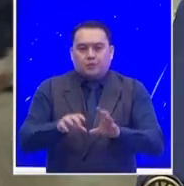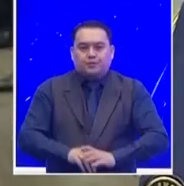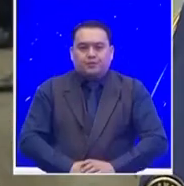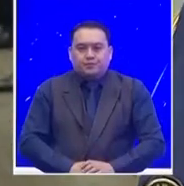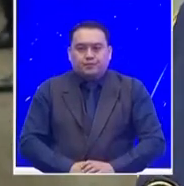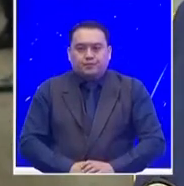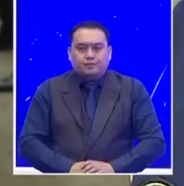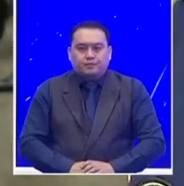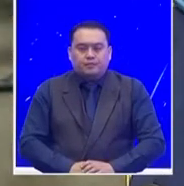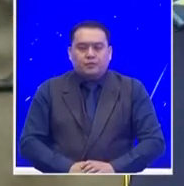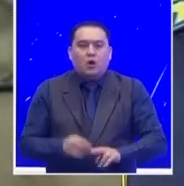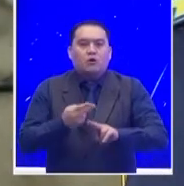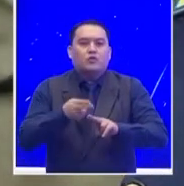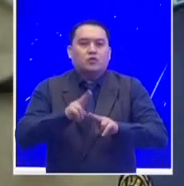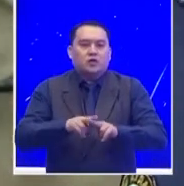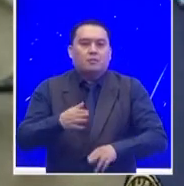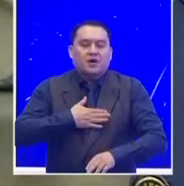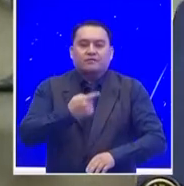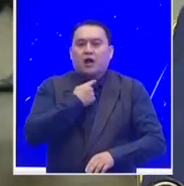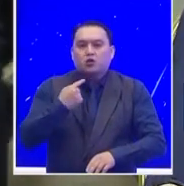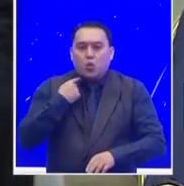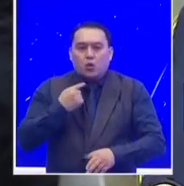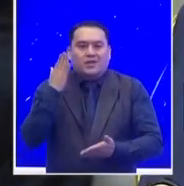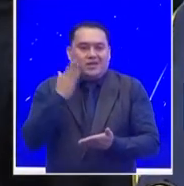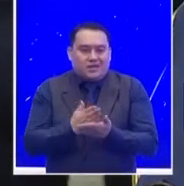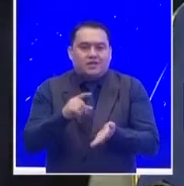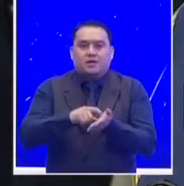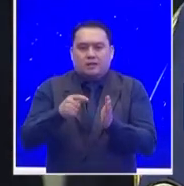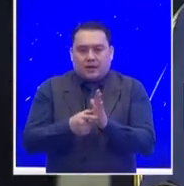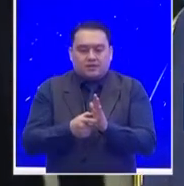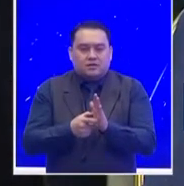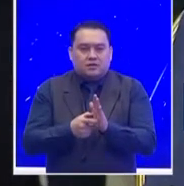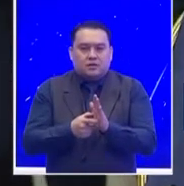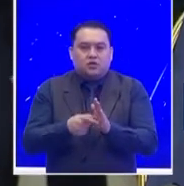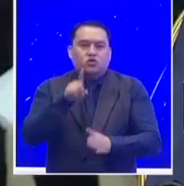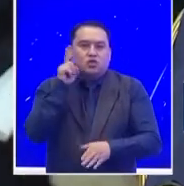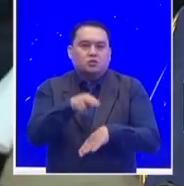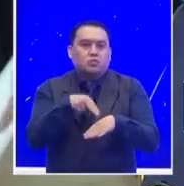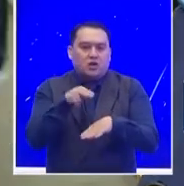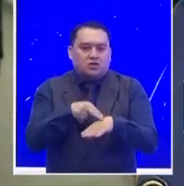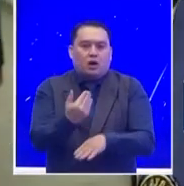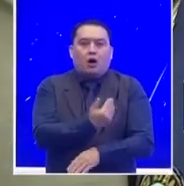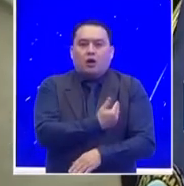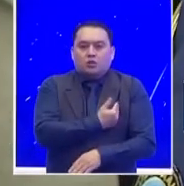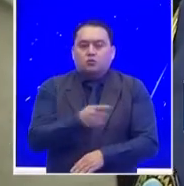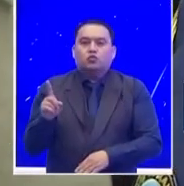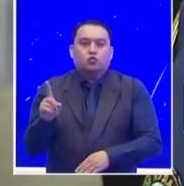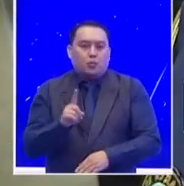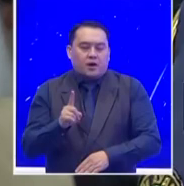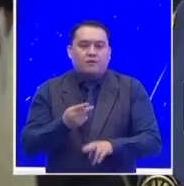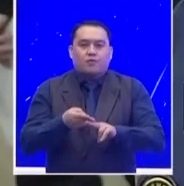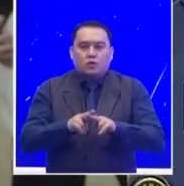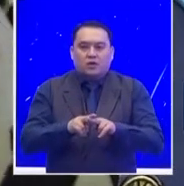этих кадетских классов. Так как мы уже в Талдыкургане, мы уже имеем кадетские классы, ЖАС-полиция. Хотим, конечно, чтобы вот